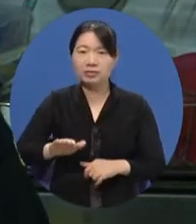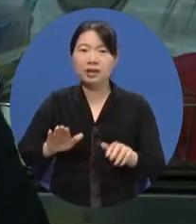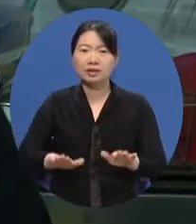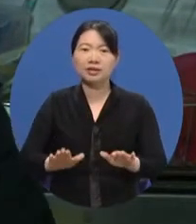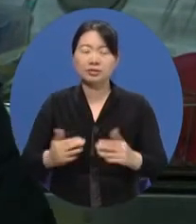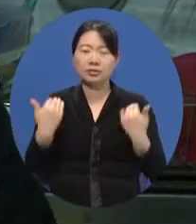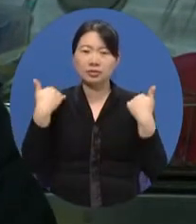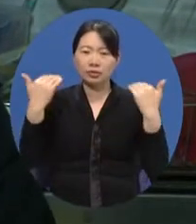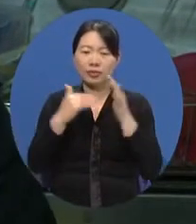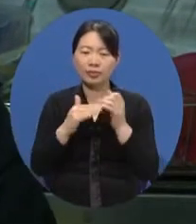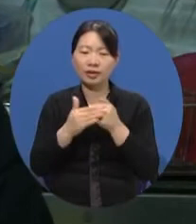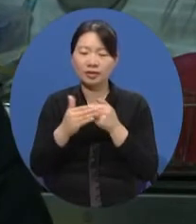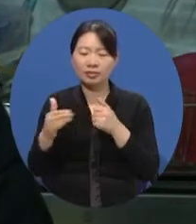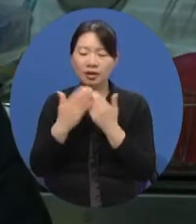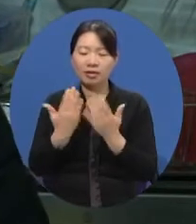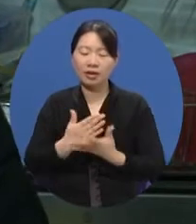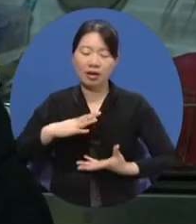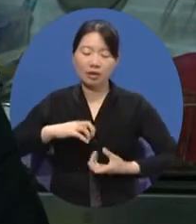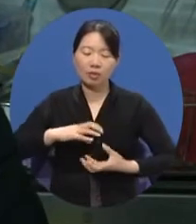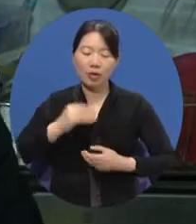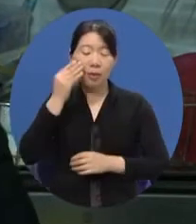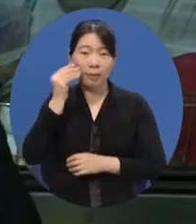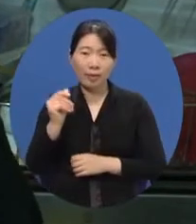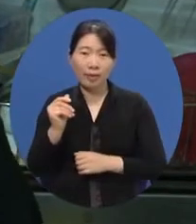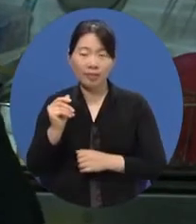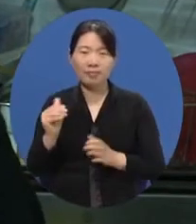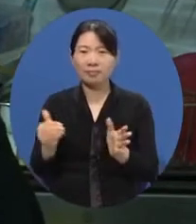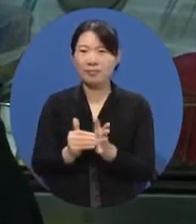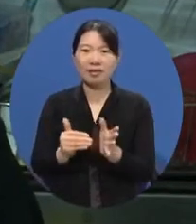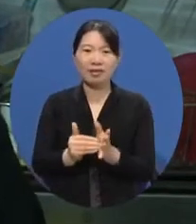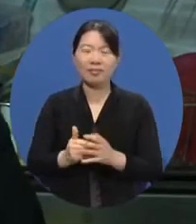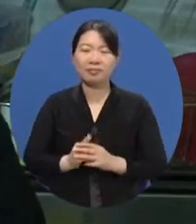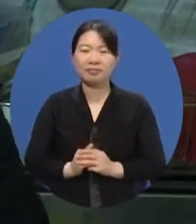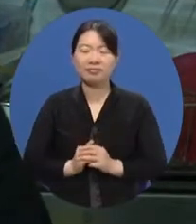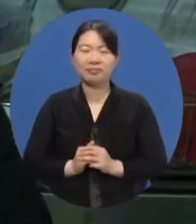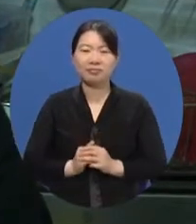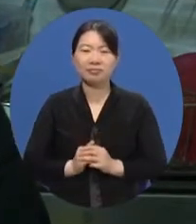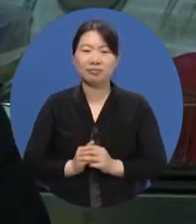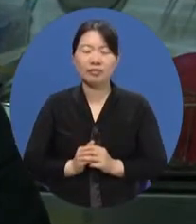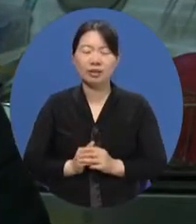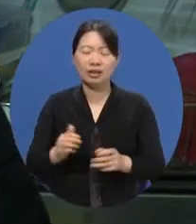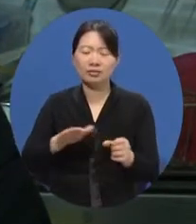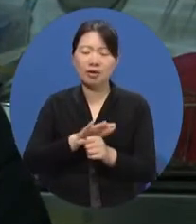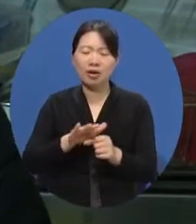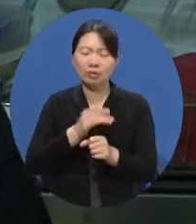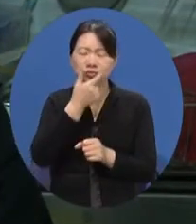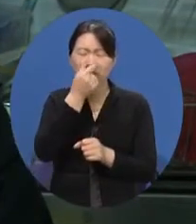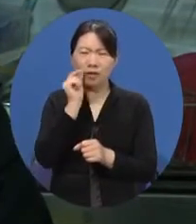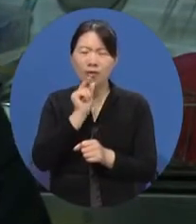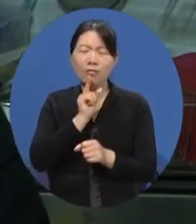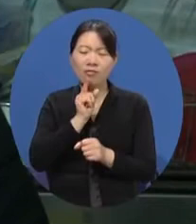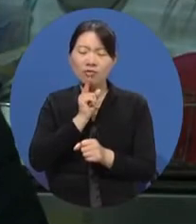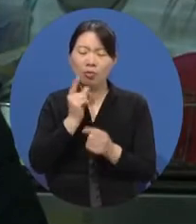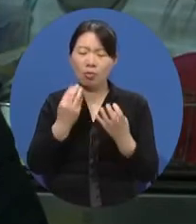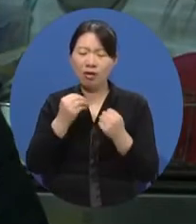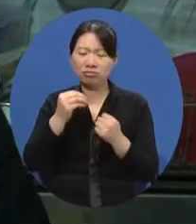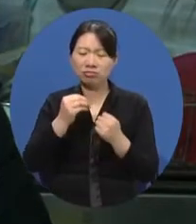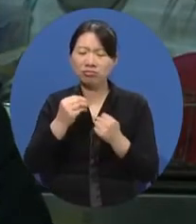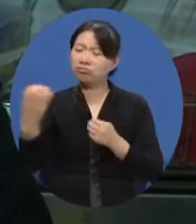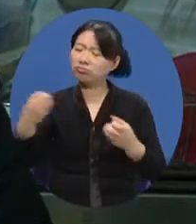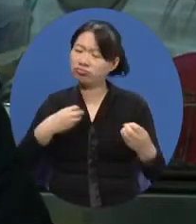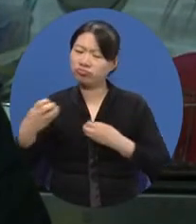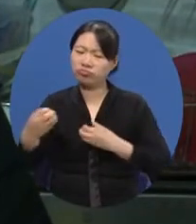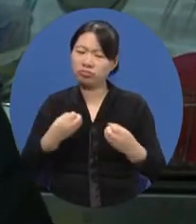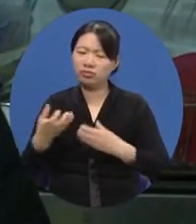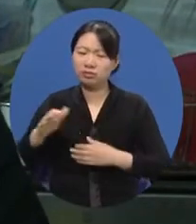크니까 그것도 다 소화를 시키고 그게 뭐 애정이 부족해서 그렇다는 뭐 그런 얘기도 많이 하는데